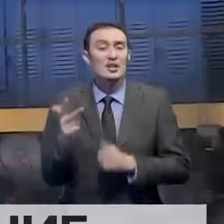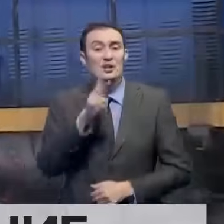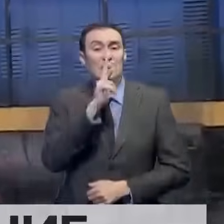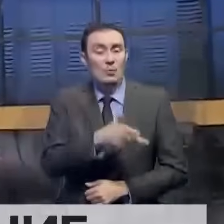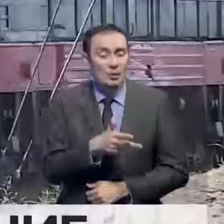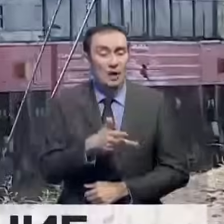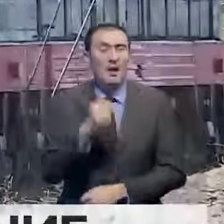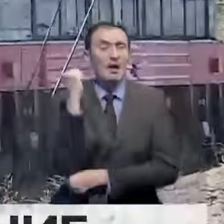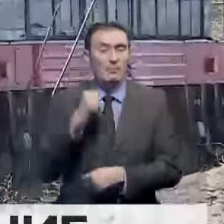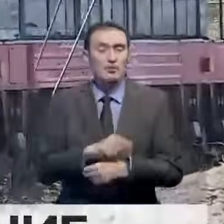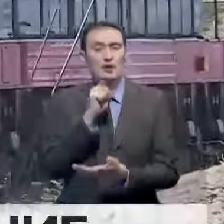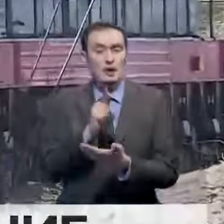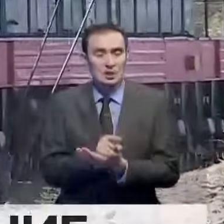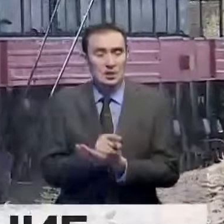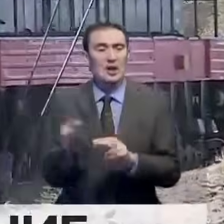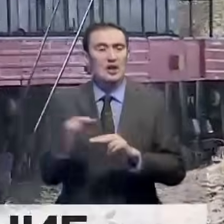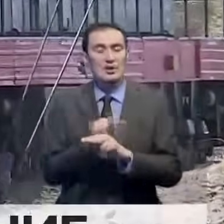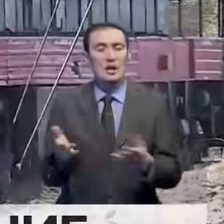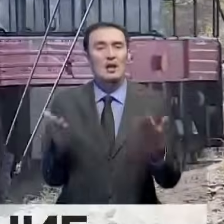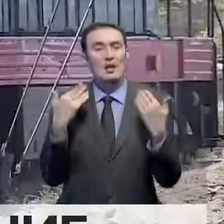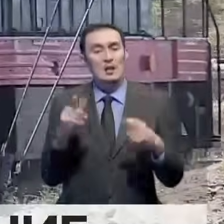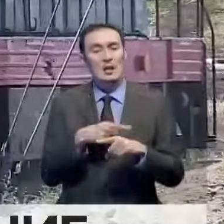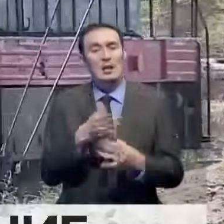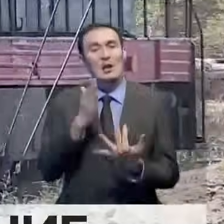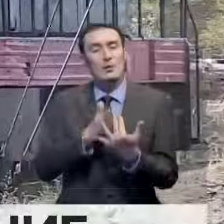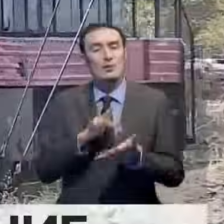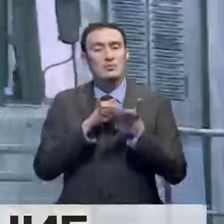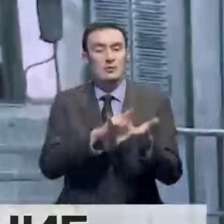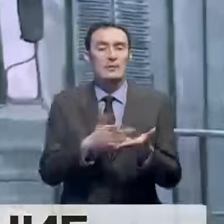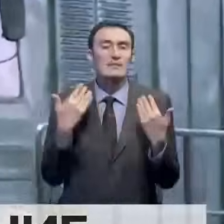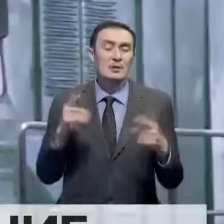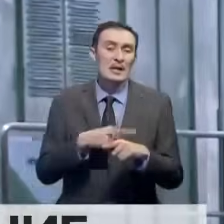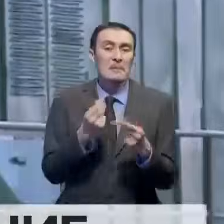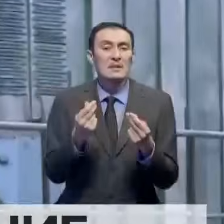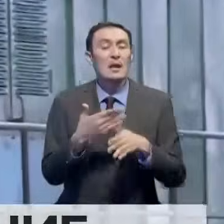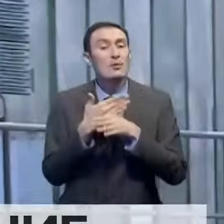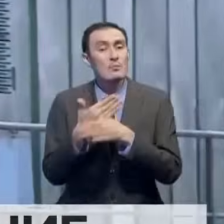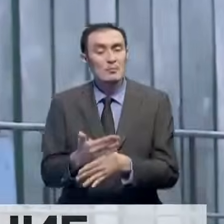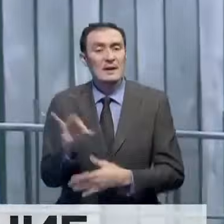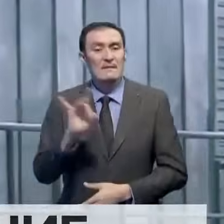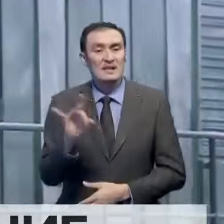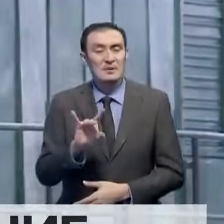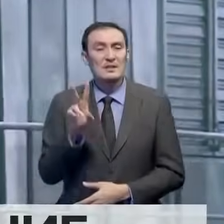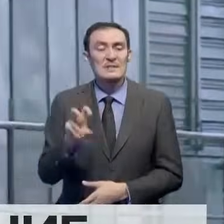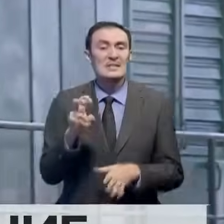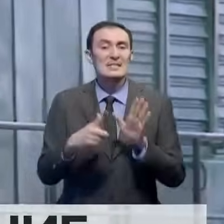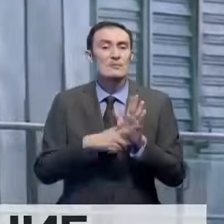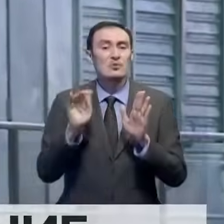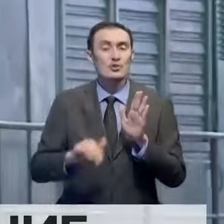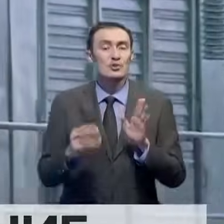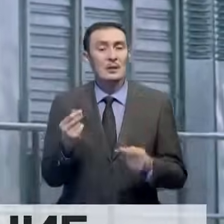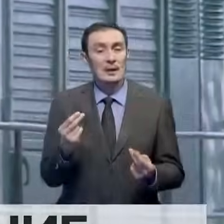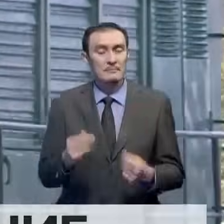3 года железнодорожники должны получать или льготные путевки в санатории, или материальную помощь в размере 207 тысяч